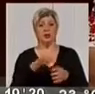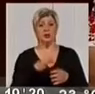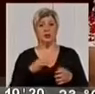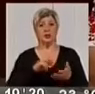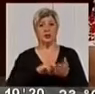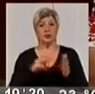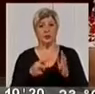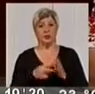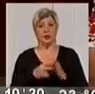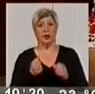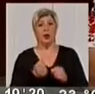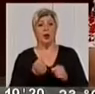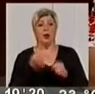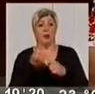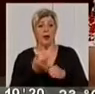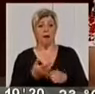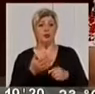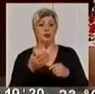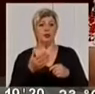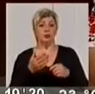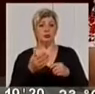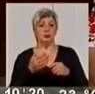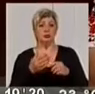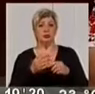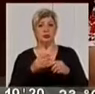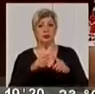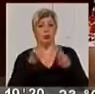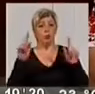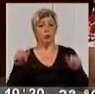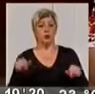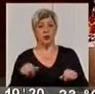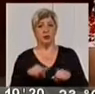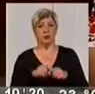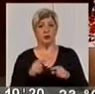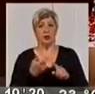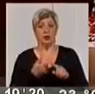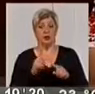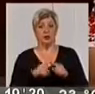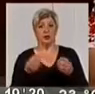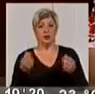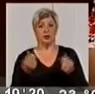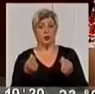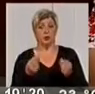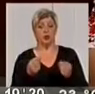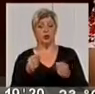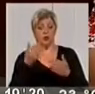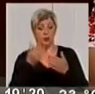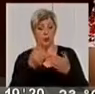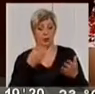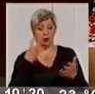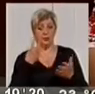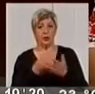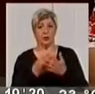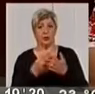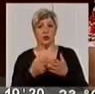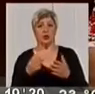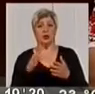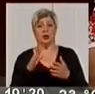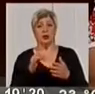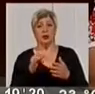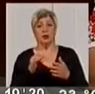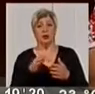певну кількість путівок. Тому що ці кошти передбачені і в обласному бюджеті, і в районному, і в місті.